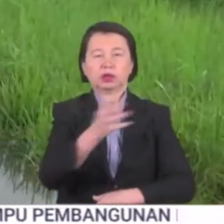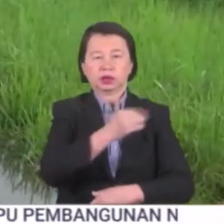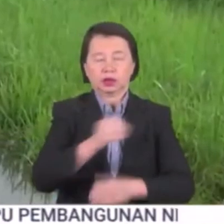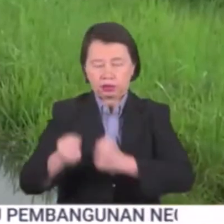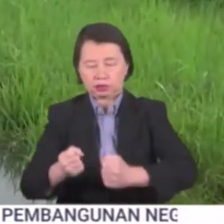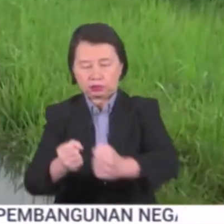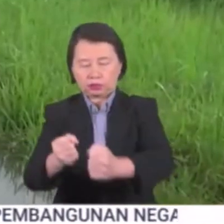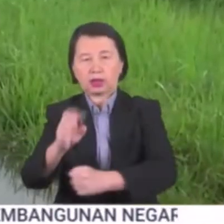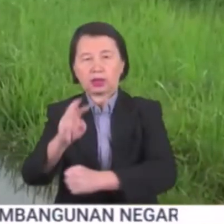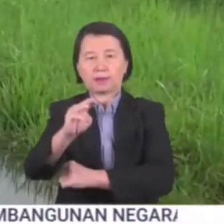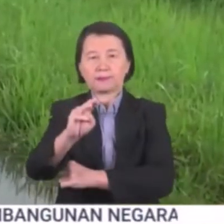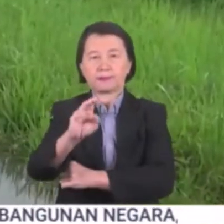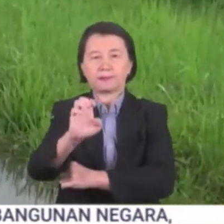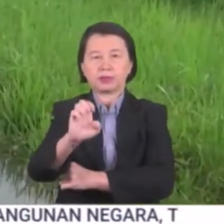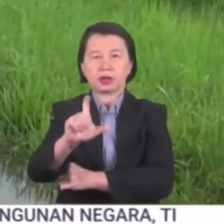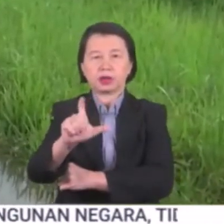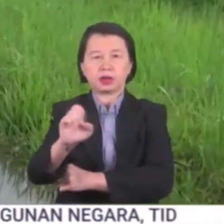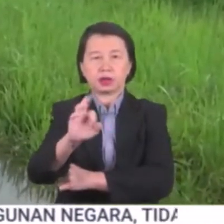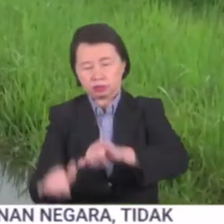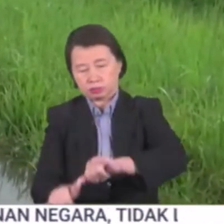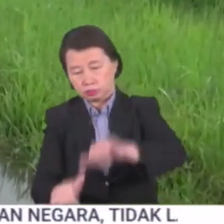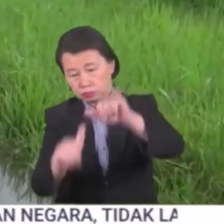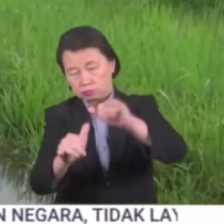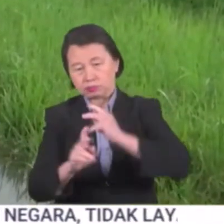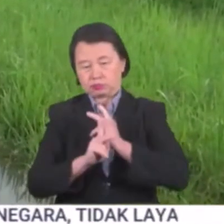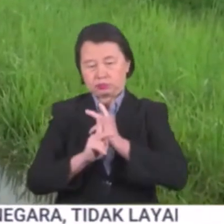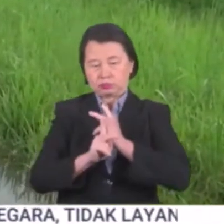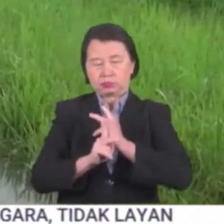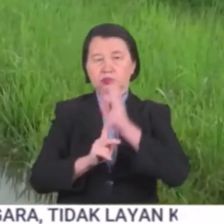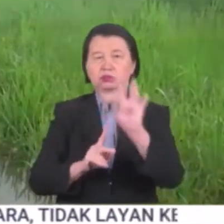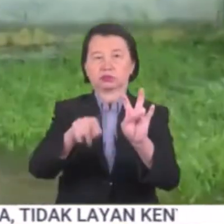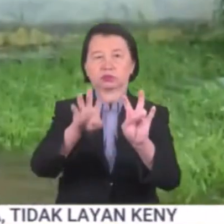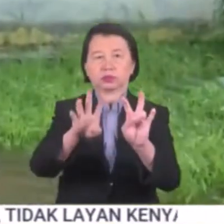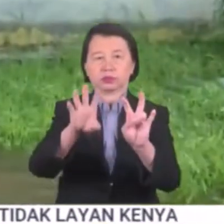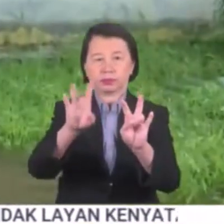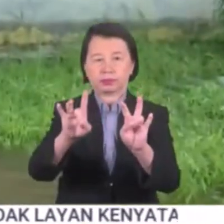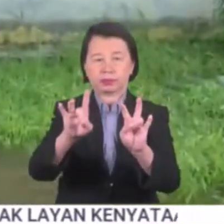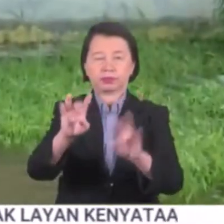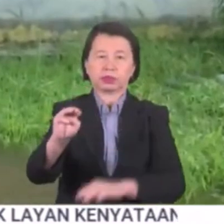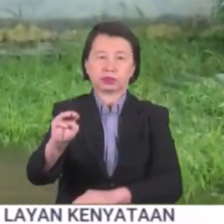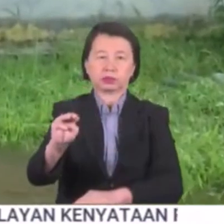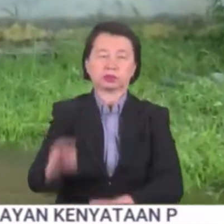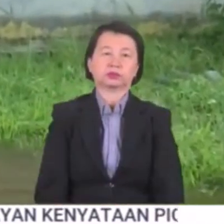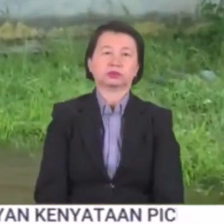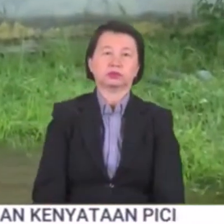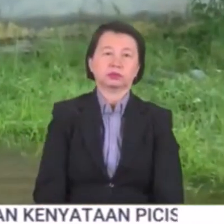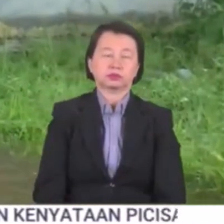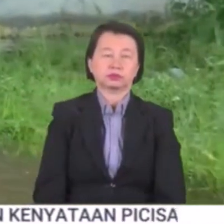Manakala Sungai Melur pula berada pada paras waspada itu 7.48 meter.